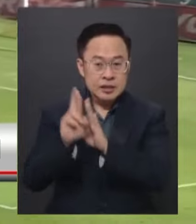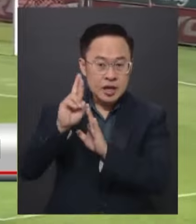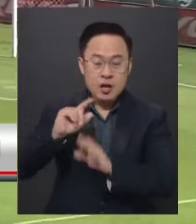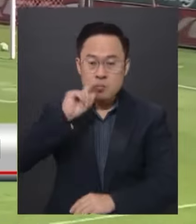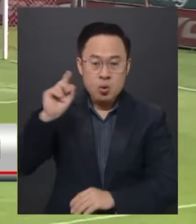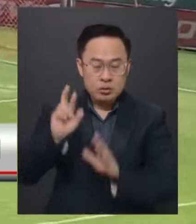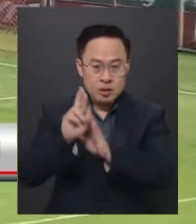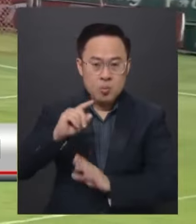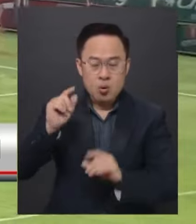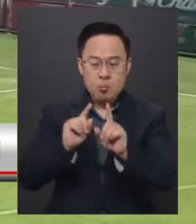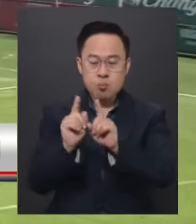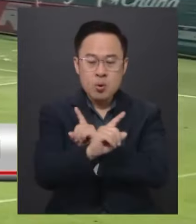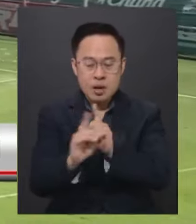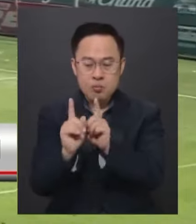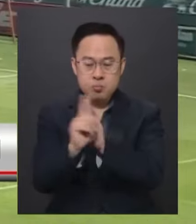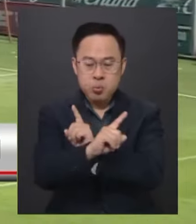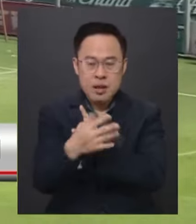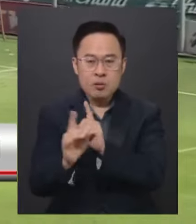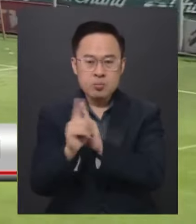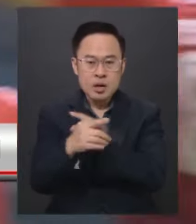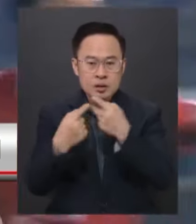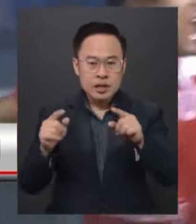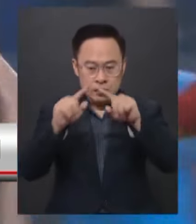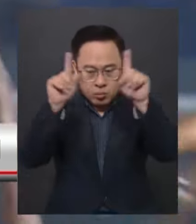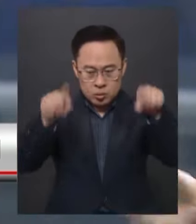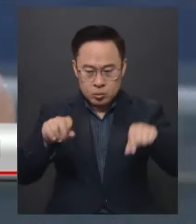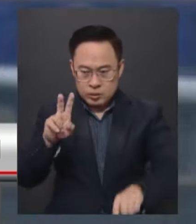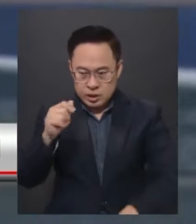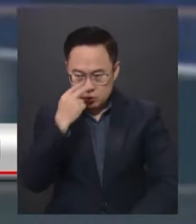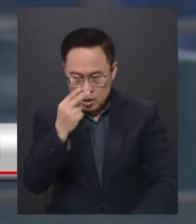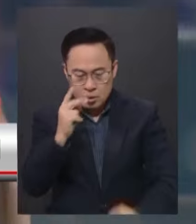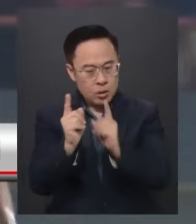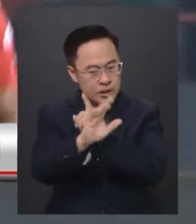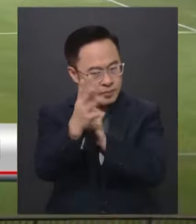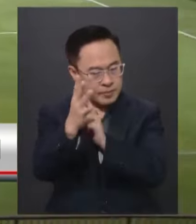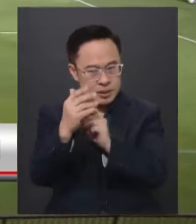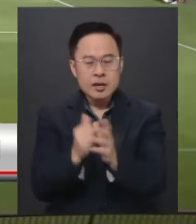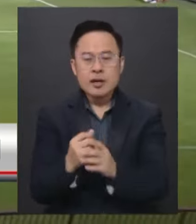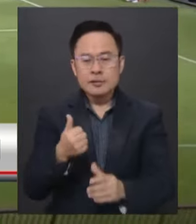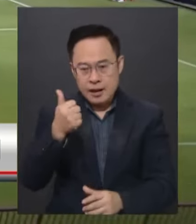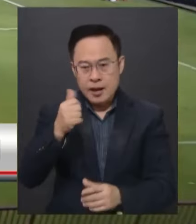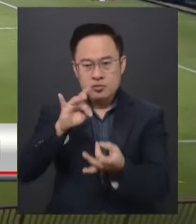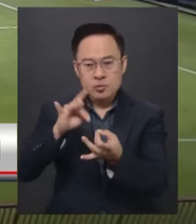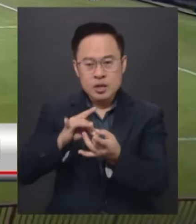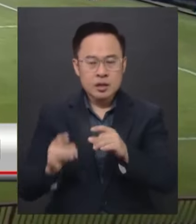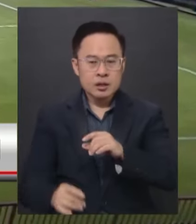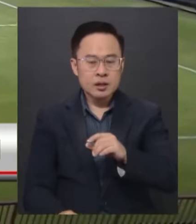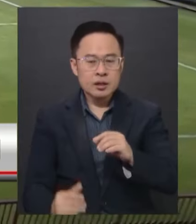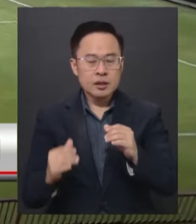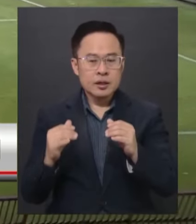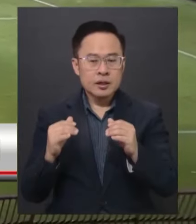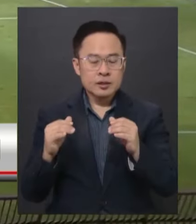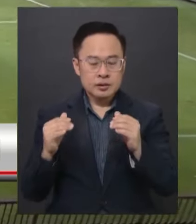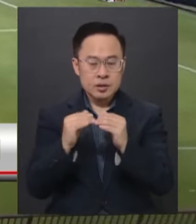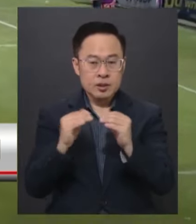ายผู้ตัดสินก่อนว่าเป็นการล้ำหน้าของโพนิญาหรือเปล่านะแต่ว่าสุดท้ายเช็ค VR แล้วก็ไม่ได้ล้ำนะคะก็เลยทำให้สุโขทัยตามตีเสมอได้ค่ะต้นน